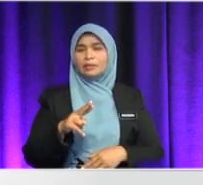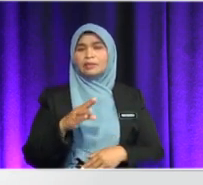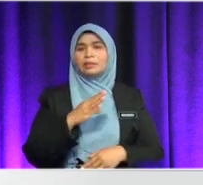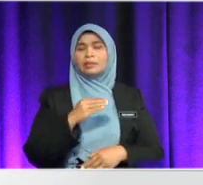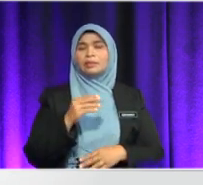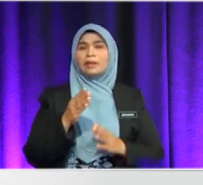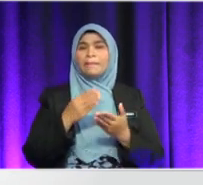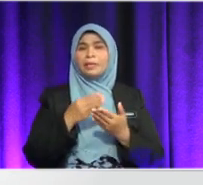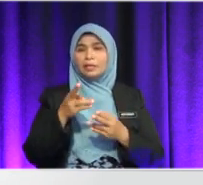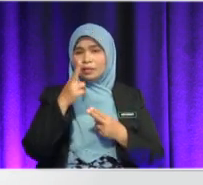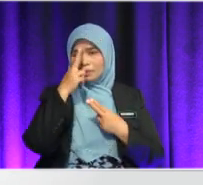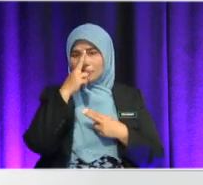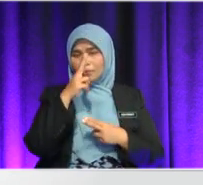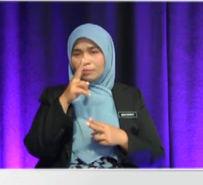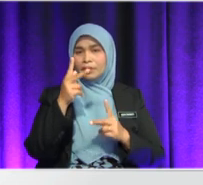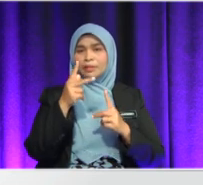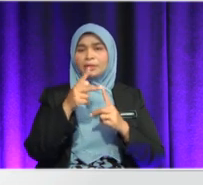penghormatan kepadanya